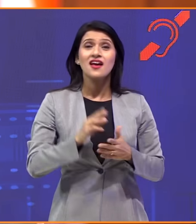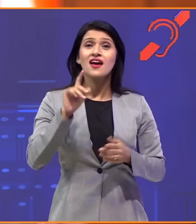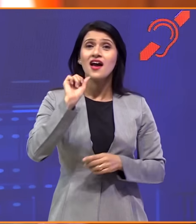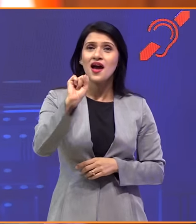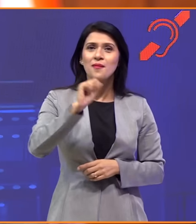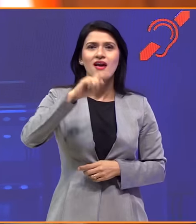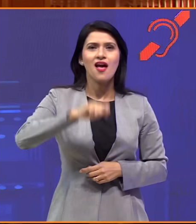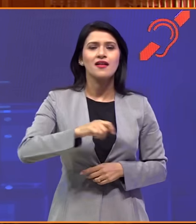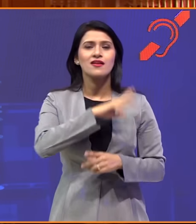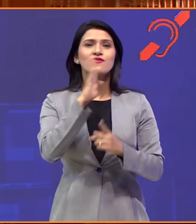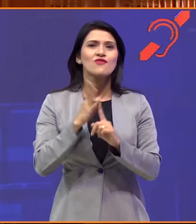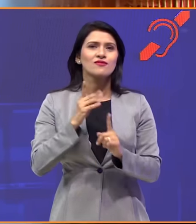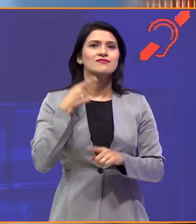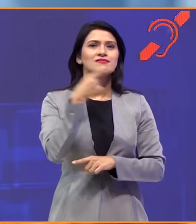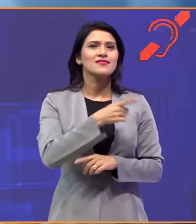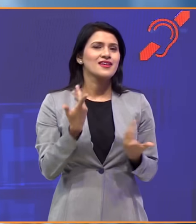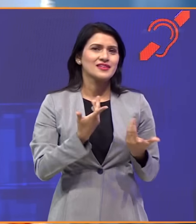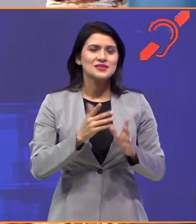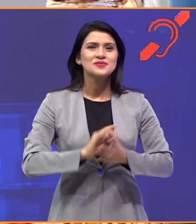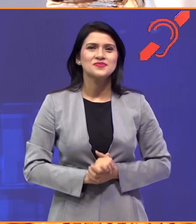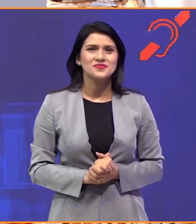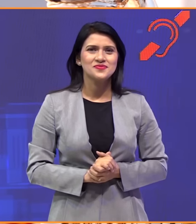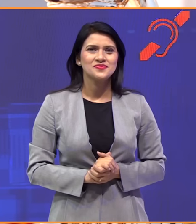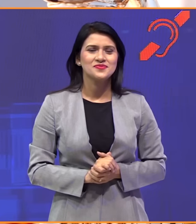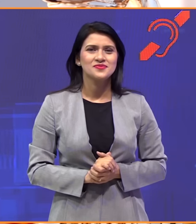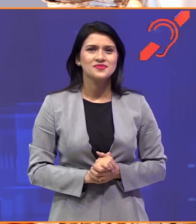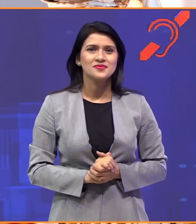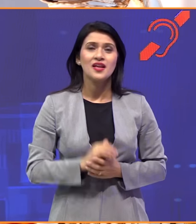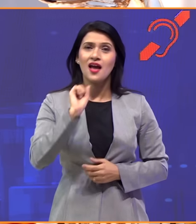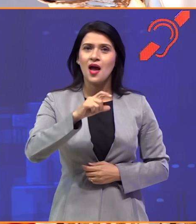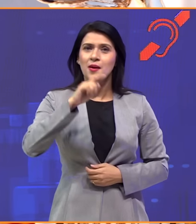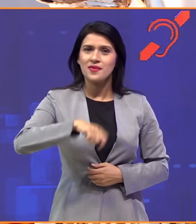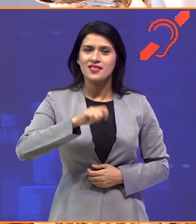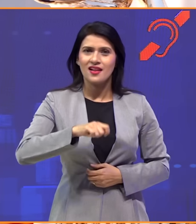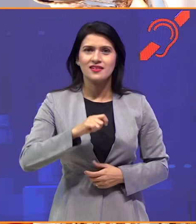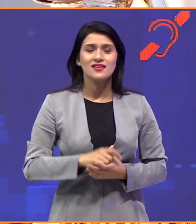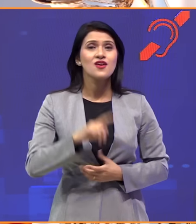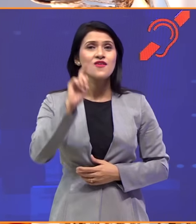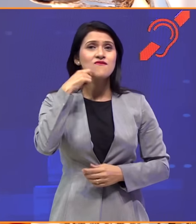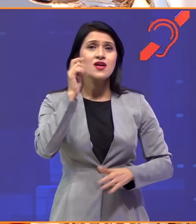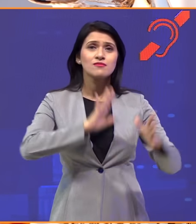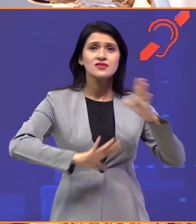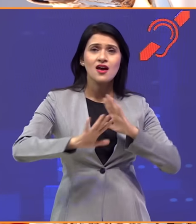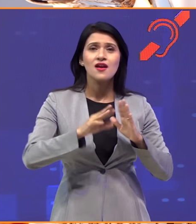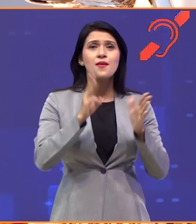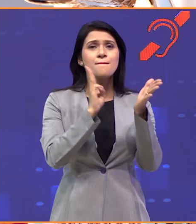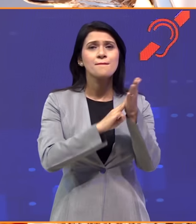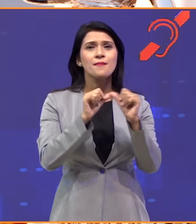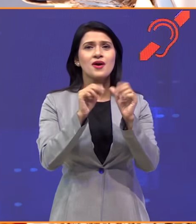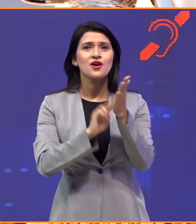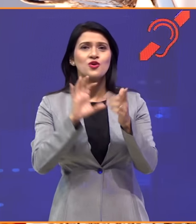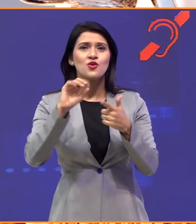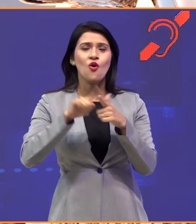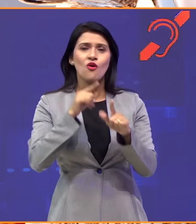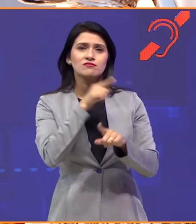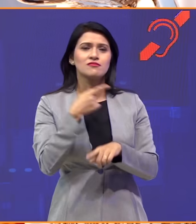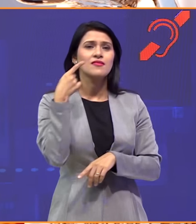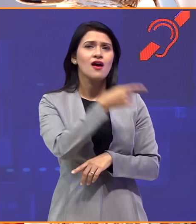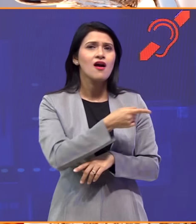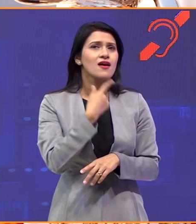में अगला आपकी अदालत में फिल्म स्टार मनोज बाजपेई पर आरोप